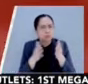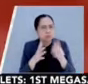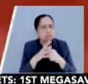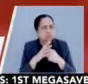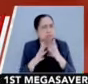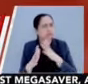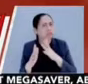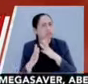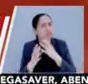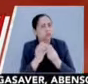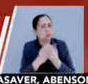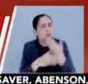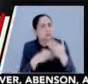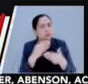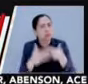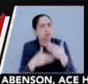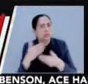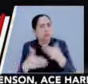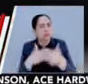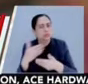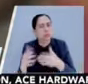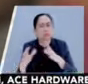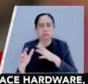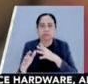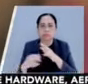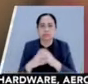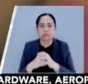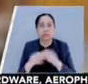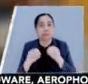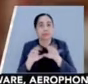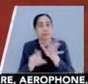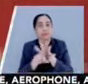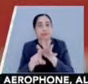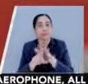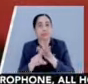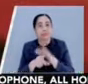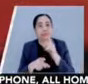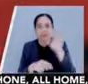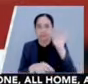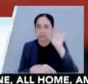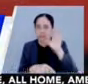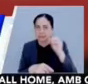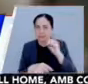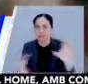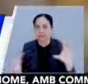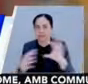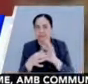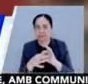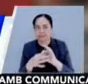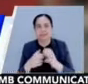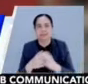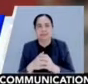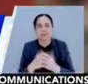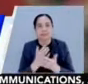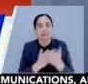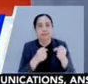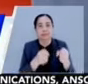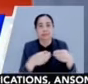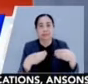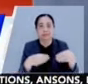the business along the journey po. Trending din sila dahil sa kakaibang collab. May mga street vendors po sa paligid